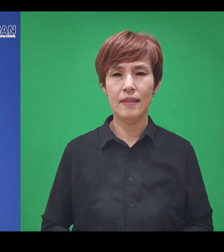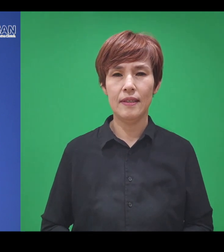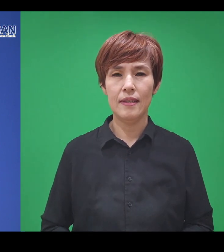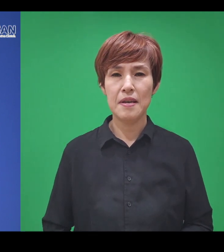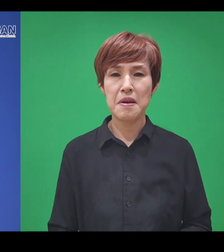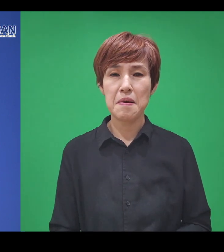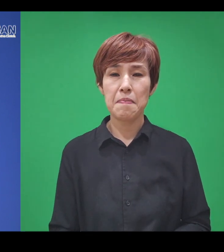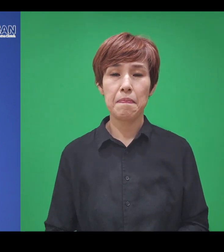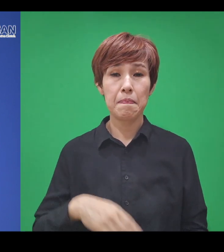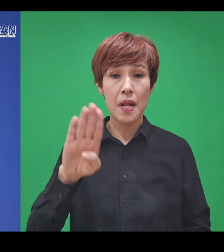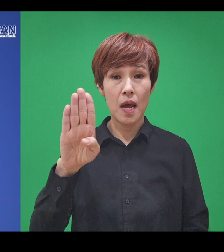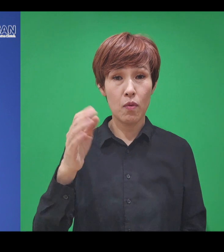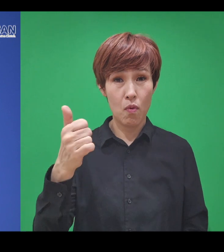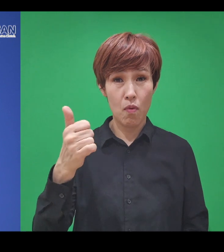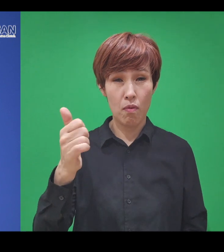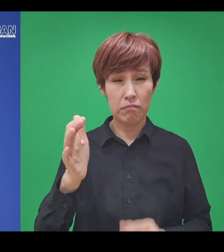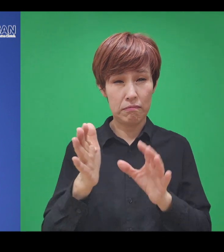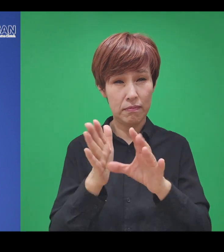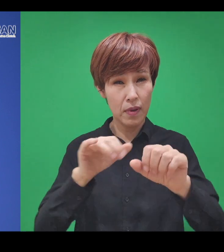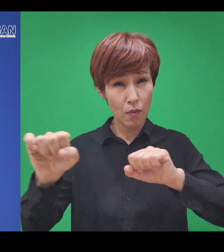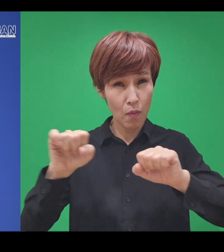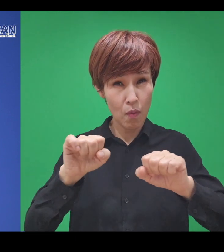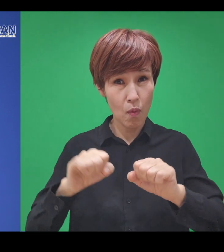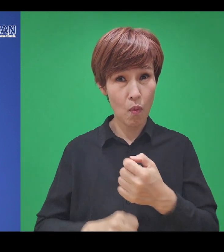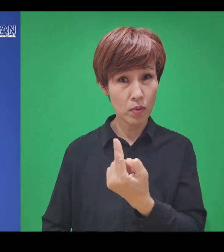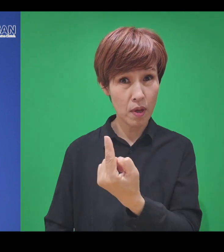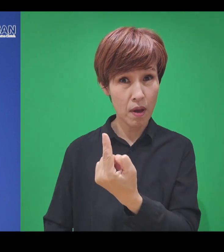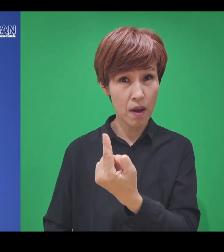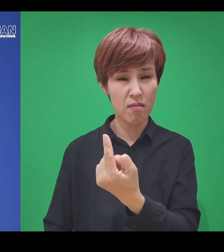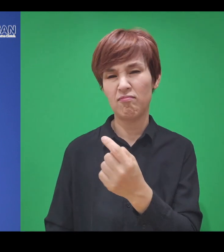빌라도만 이렇게 행한 건 아닙니다.